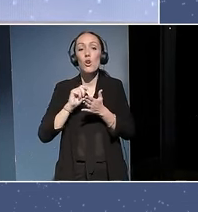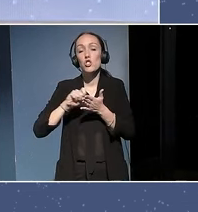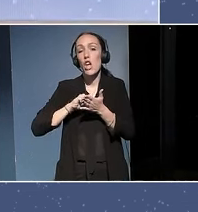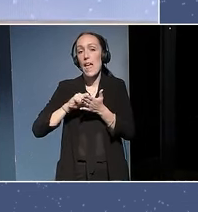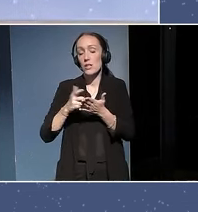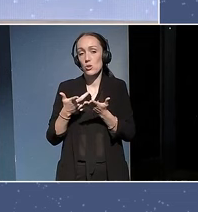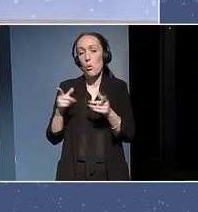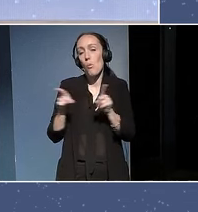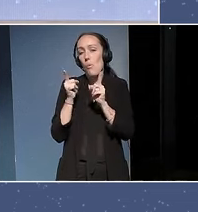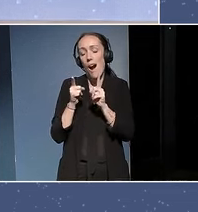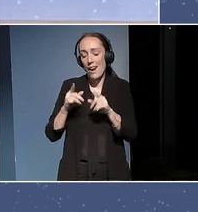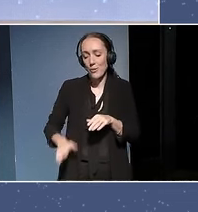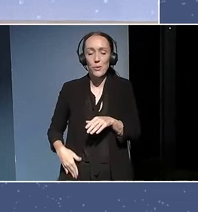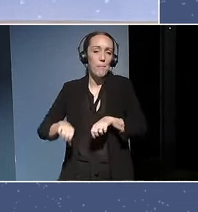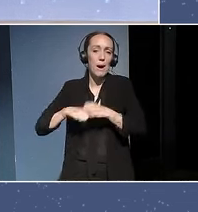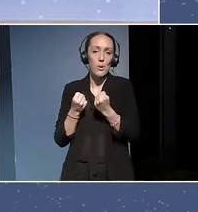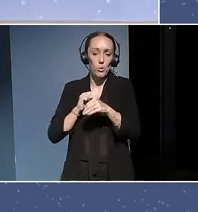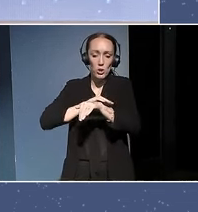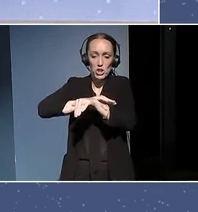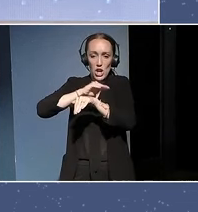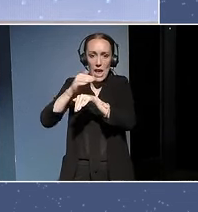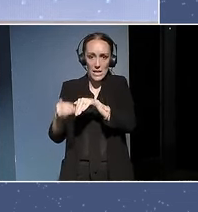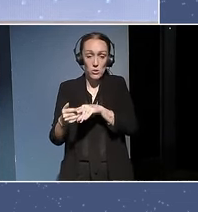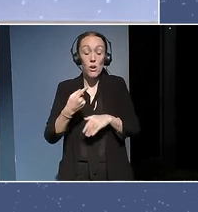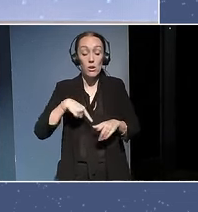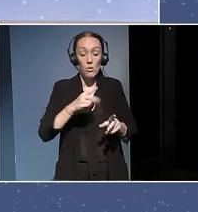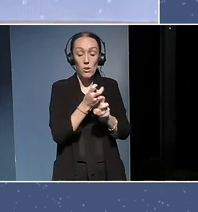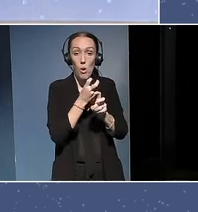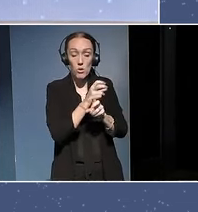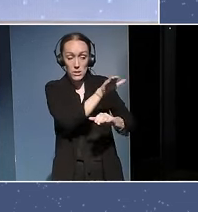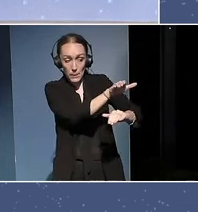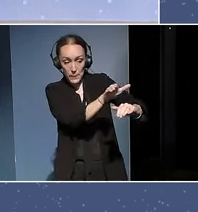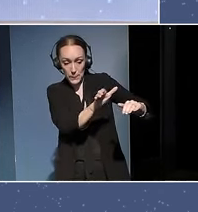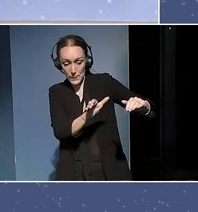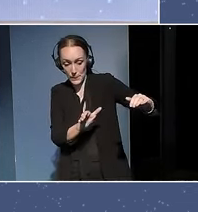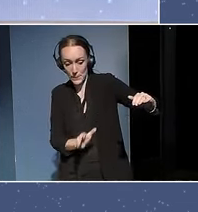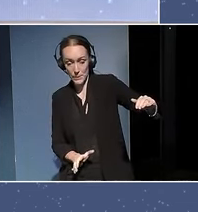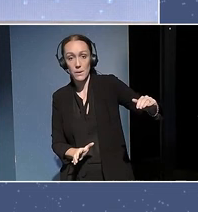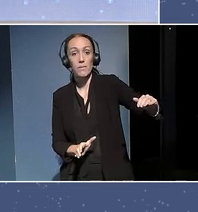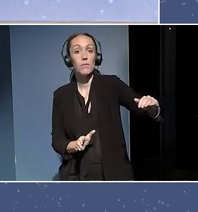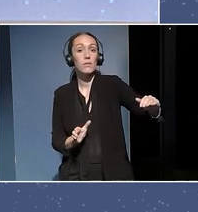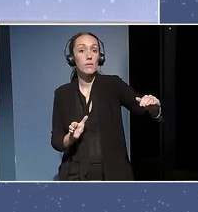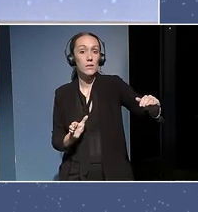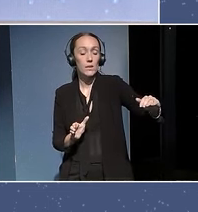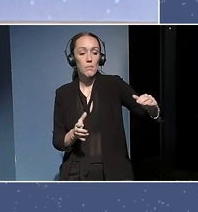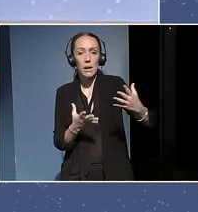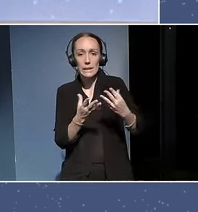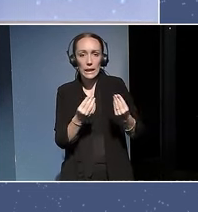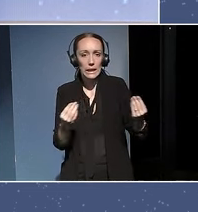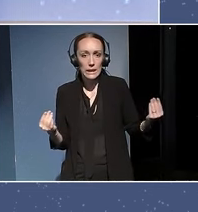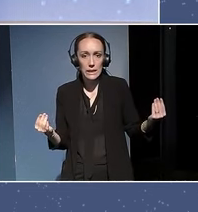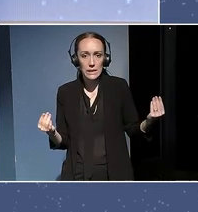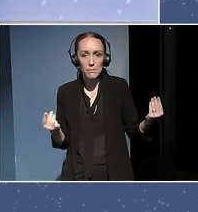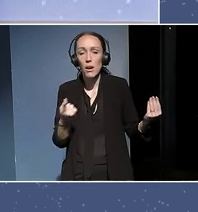rompe una gamba si fa un un guscio di gesso intorno Sì però erano tantissime Perché a un certo punto abbiamo